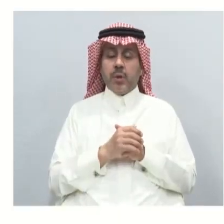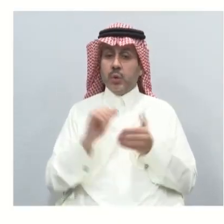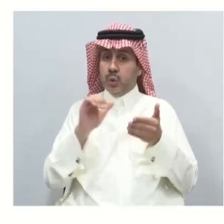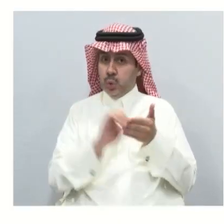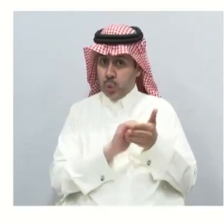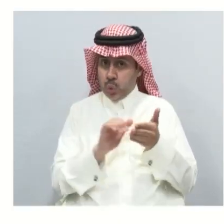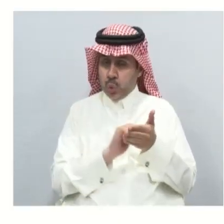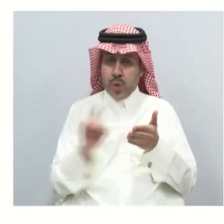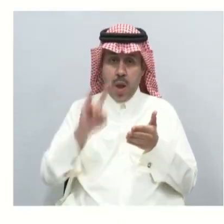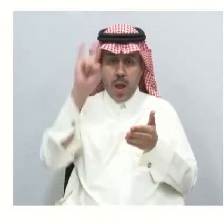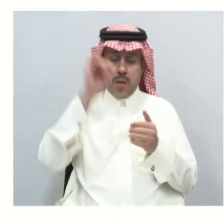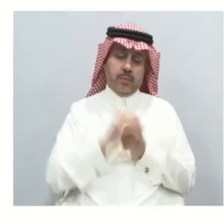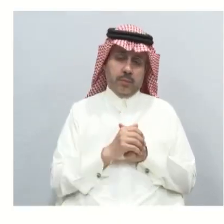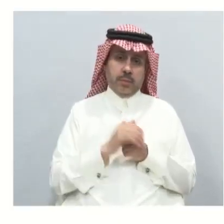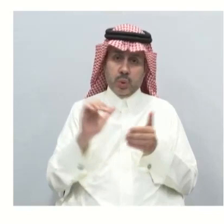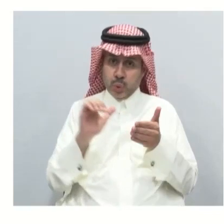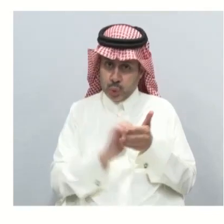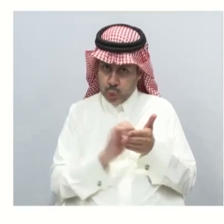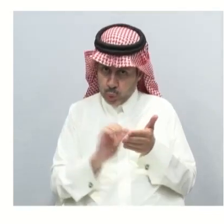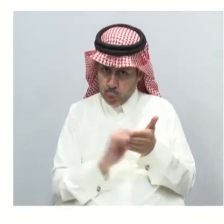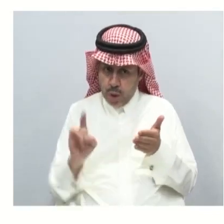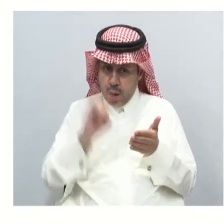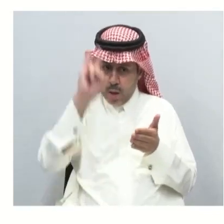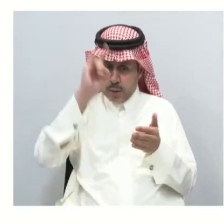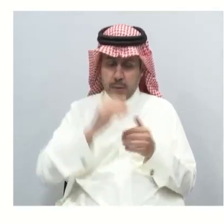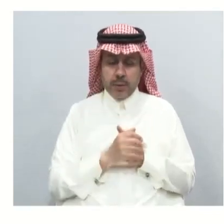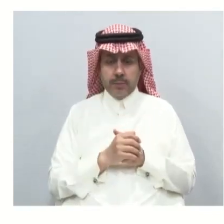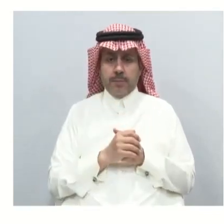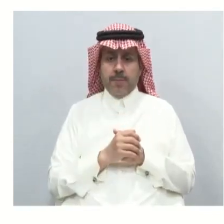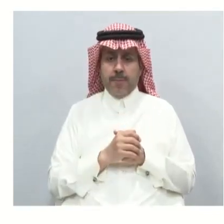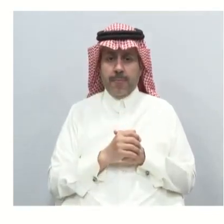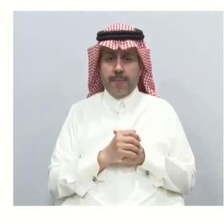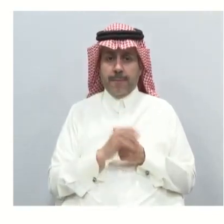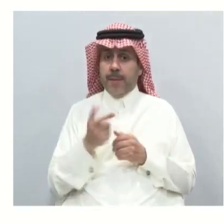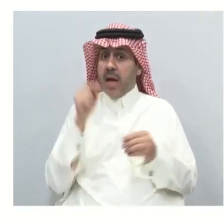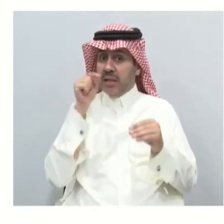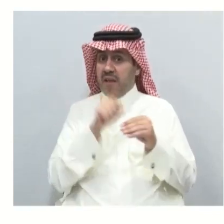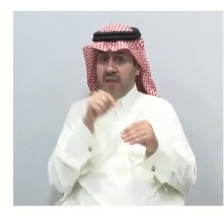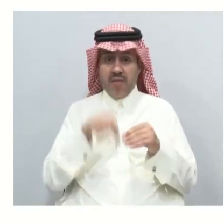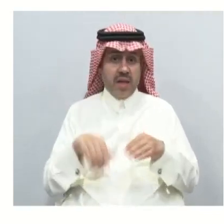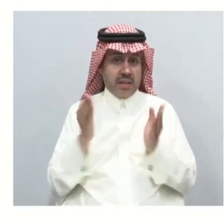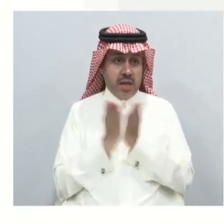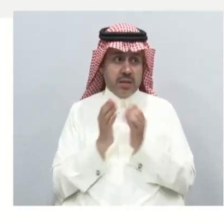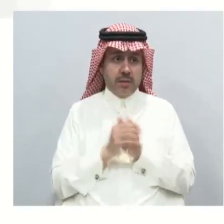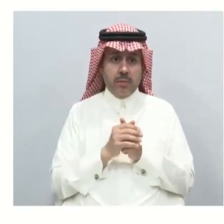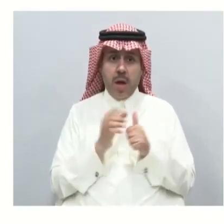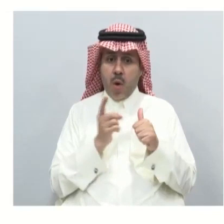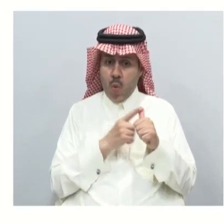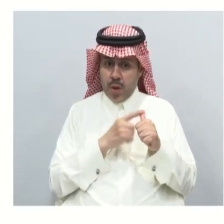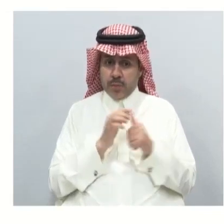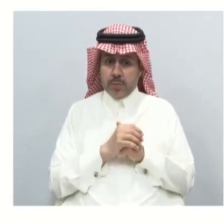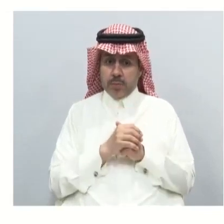وهو شروط لا اله الا الله شروط لا اله الا الله ما هي اهداف درسنا لهذا اليوم اولا